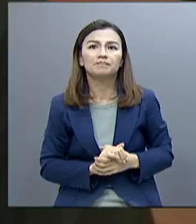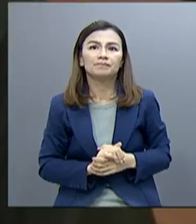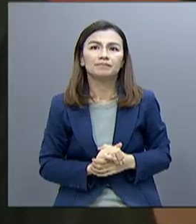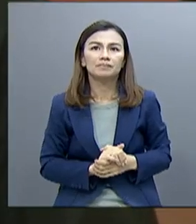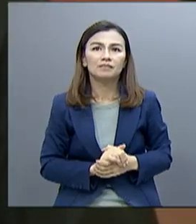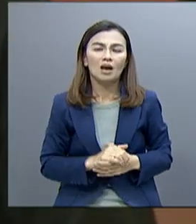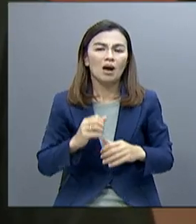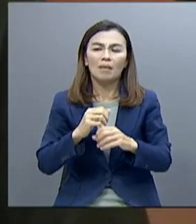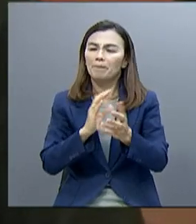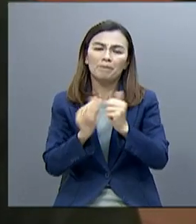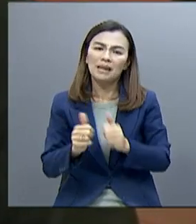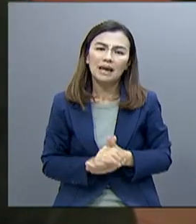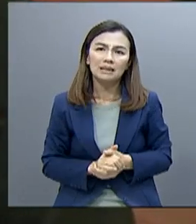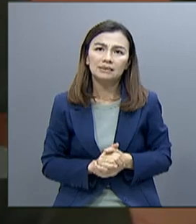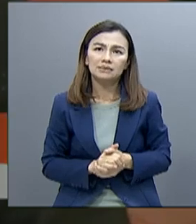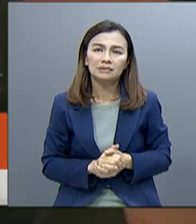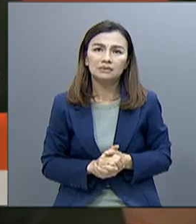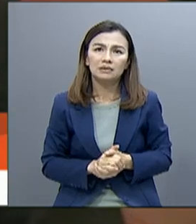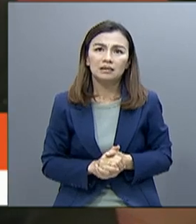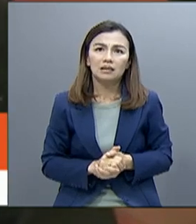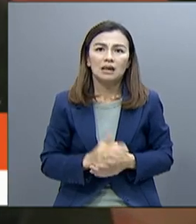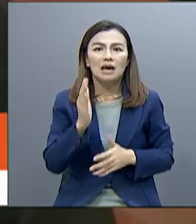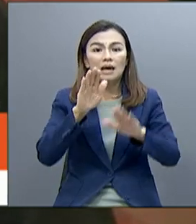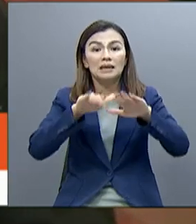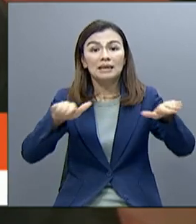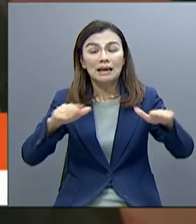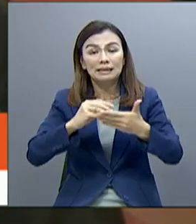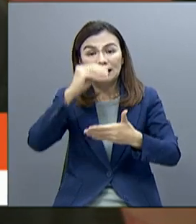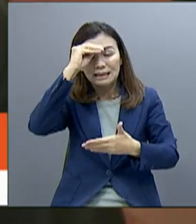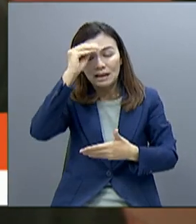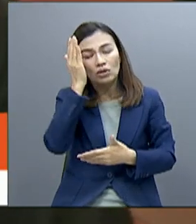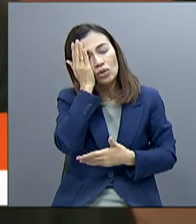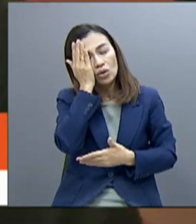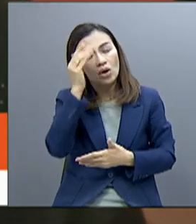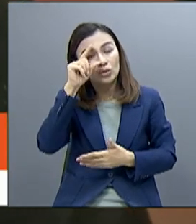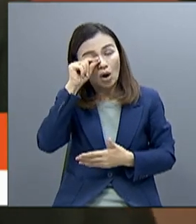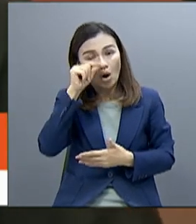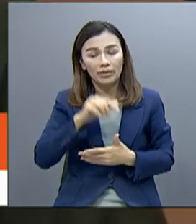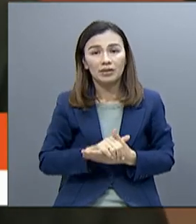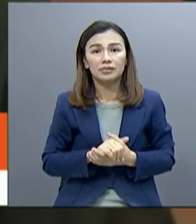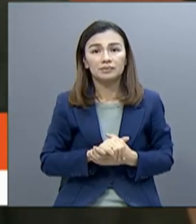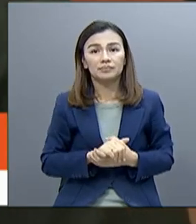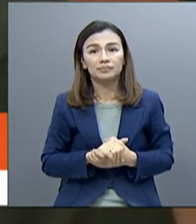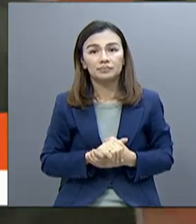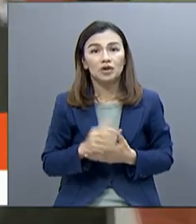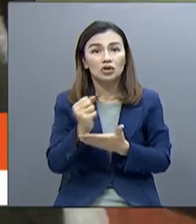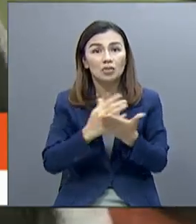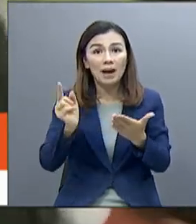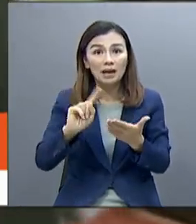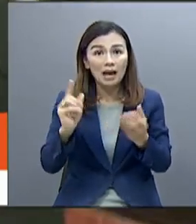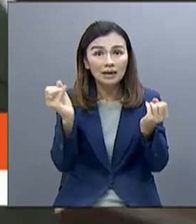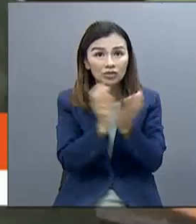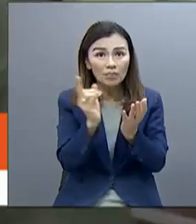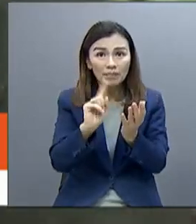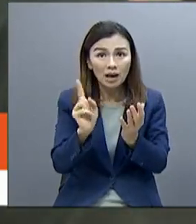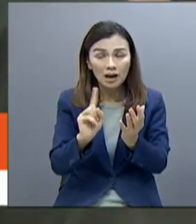รับกันไม่ทันฮะเพราะเด็กๆก็ช่วงจังหวะกำลังหลับกำลังนอนพอดีเลยช่วงพักผ่อน นี่ส่วนใหญ่นี่ได้รับผลเสียหายเป็นอะไร